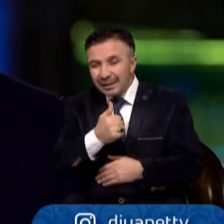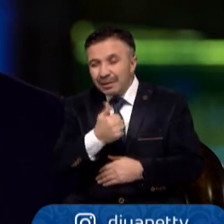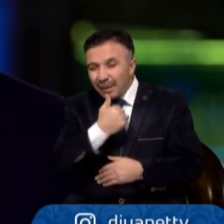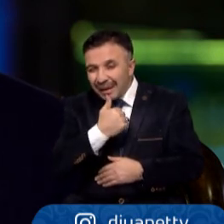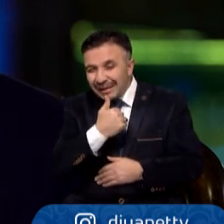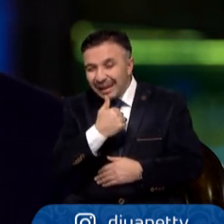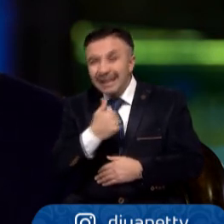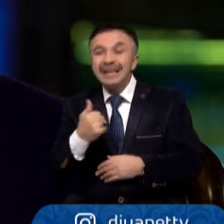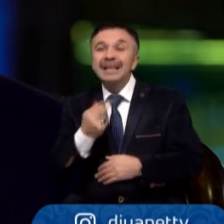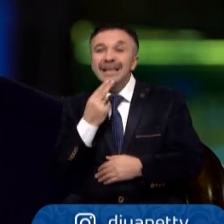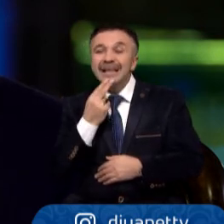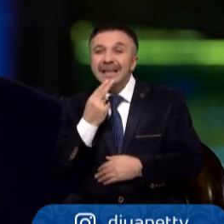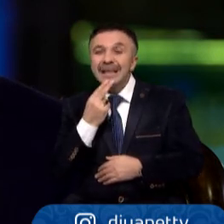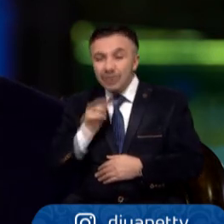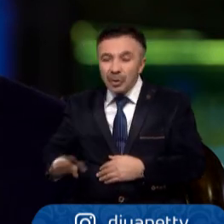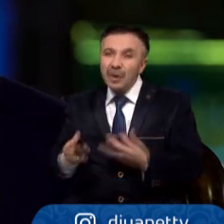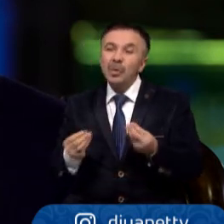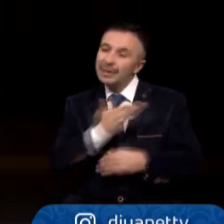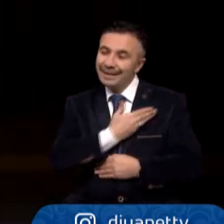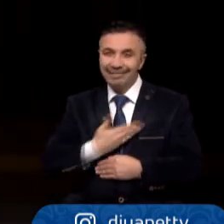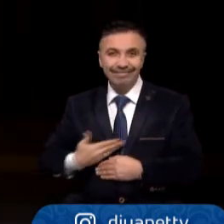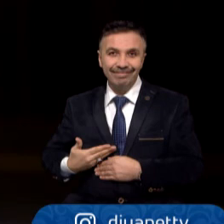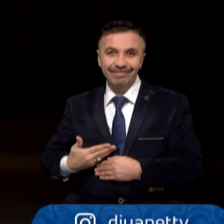babalarda Kızlarımı çok severler